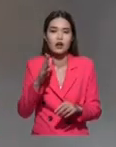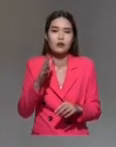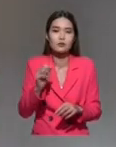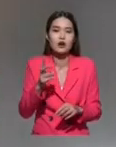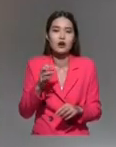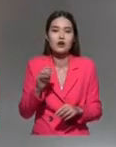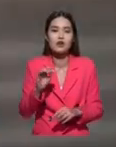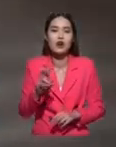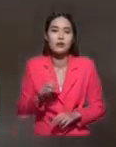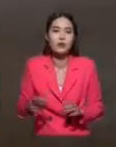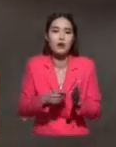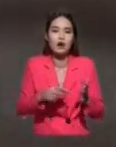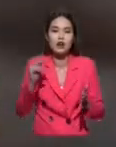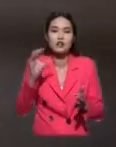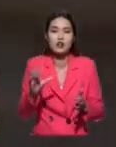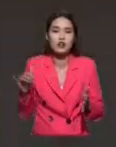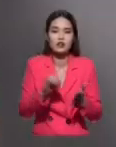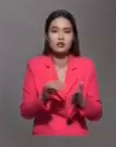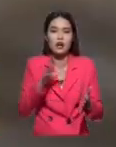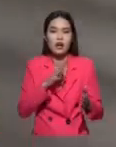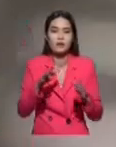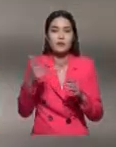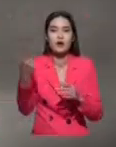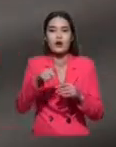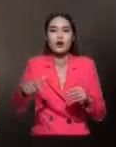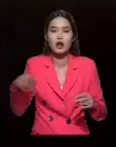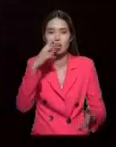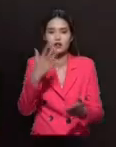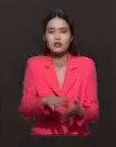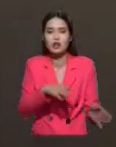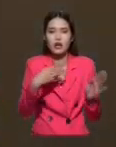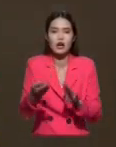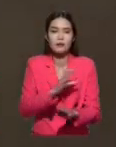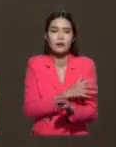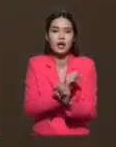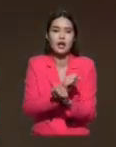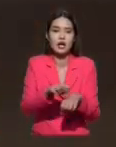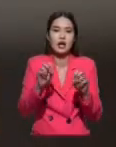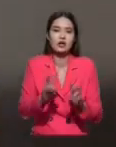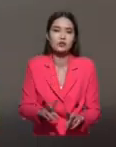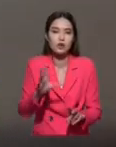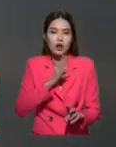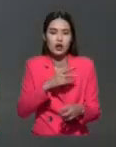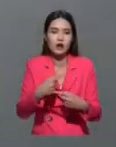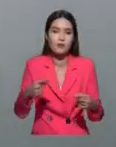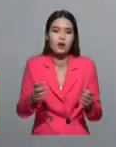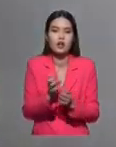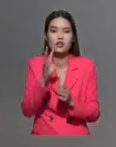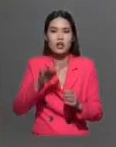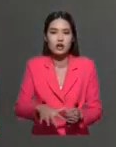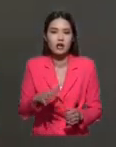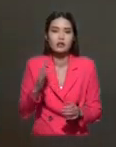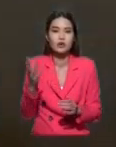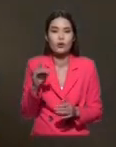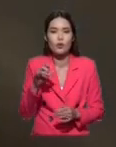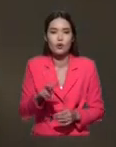уже объявили режим ЧС. Ураган буквально проверил на прочность все жилые и социальные строения. Зарегистрированы 114 случаев срыва и разрушения